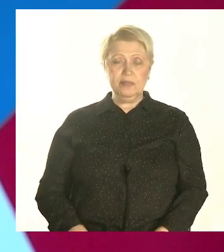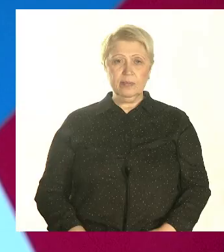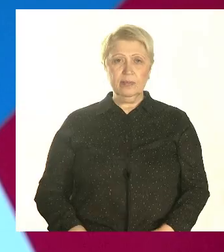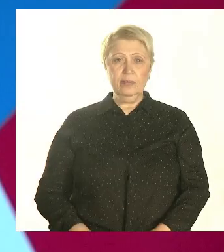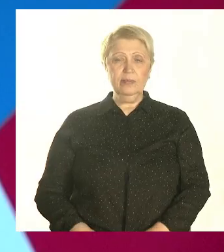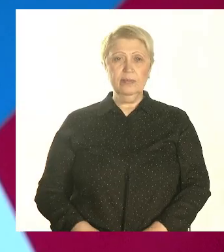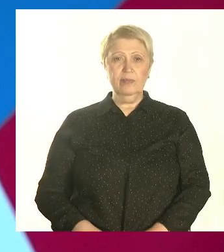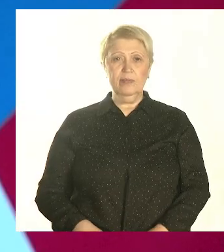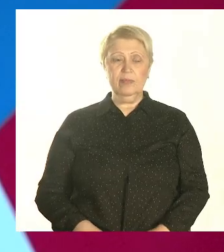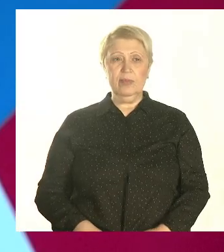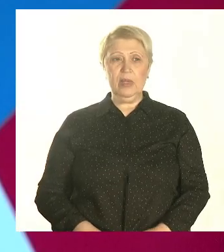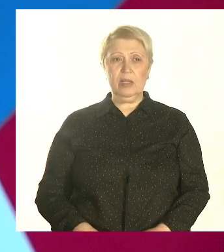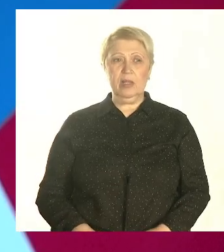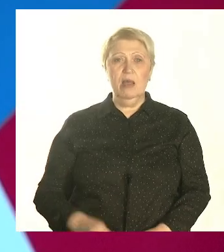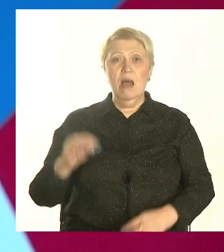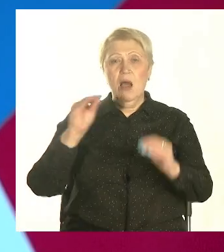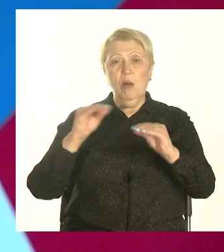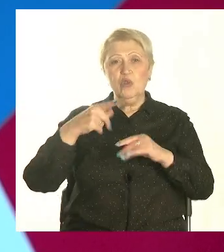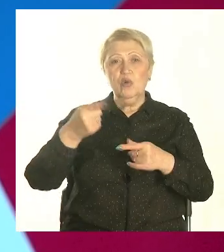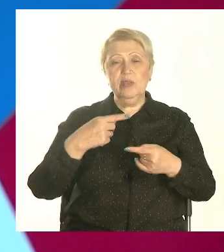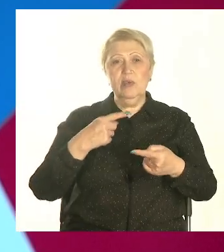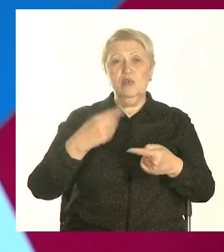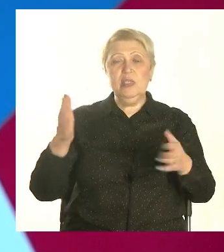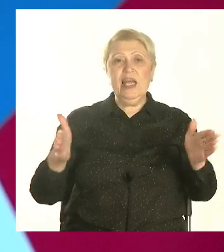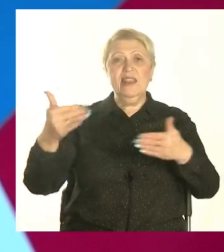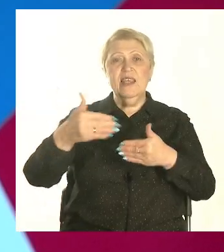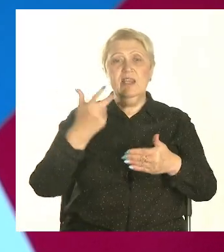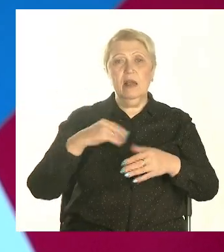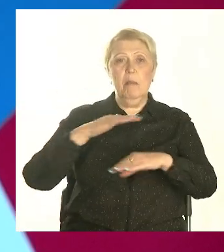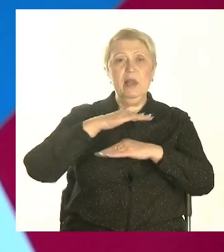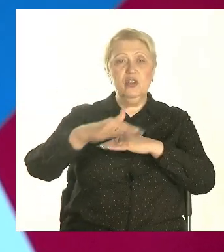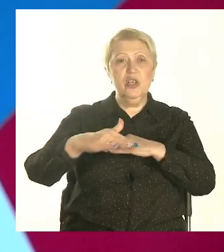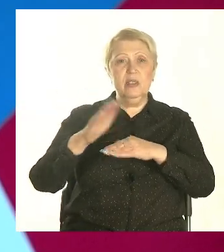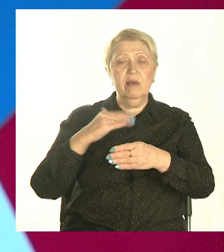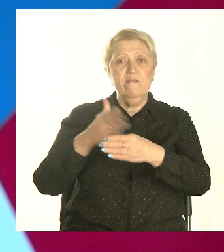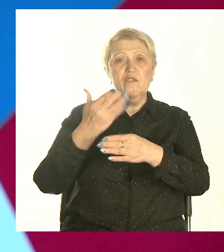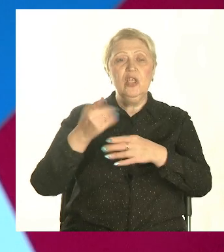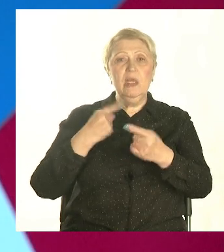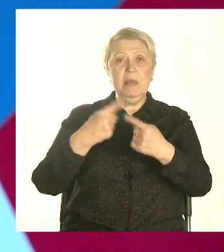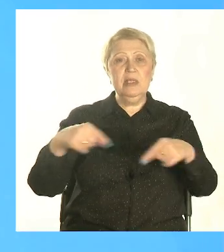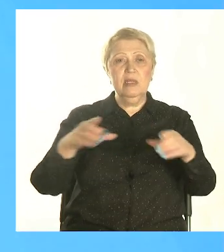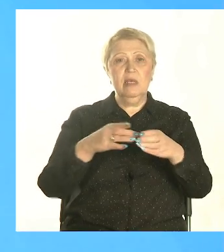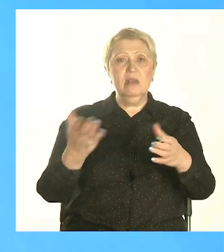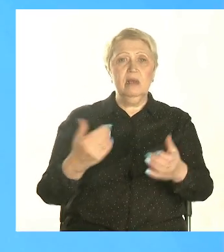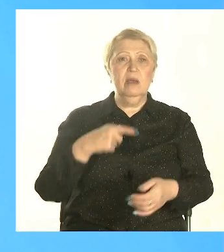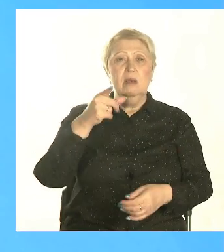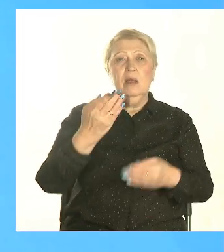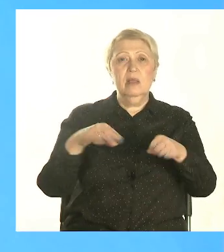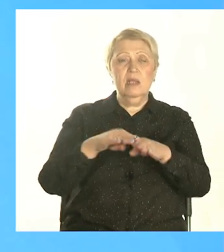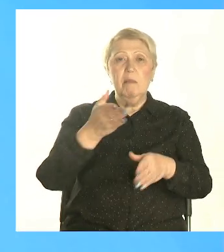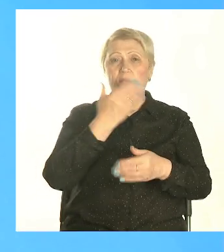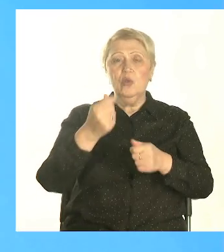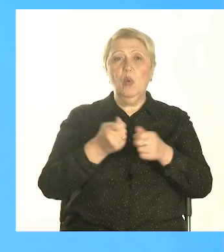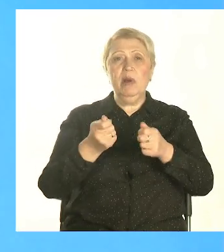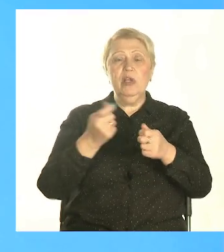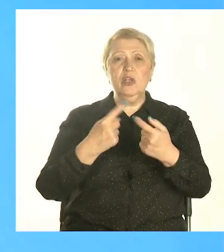Обустройство, не знаю, контейнерных площадок в частном секторе планируется или нет? Там управляющей компании-то нет. Управляющей компании. Там,